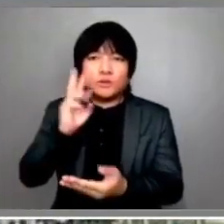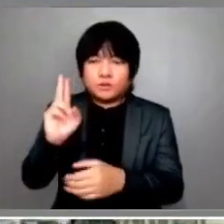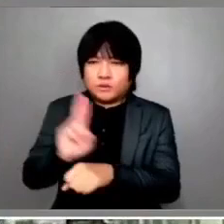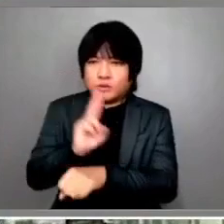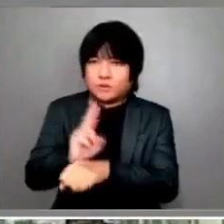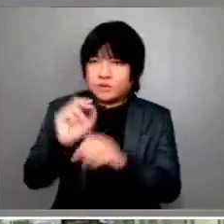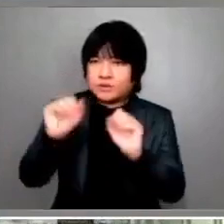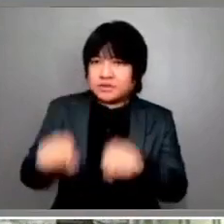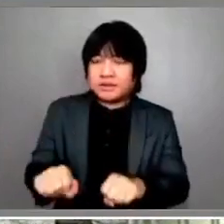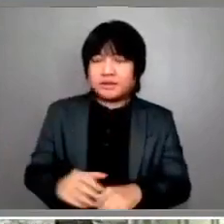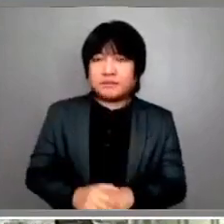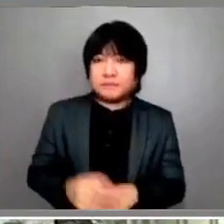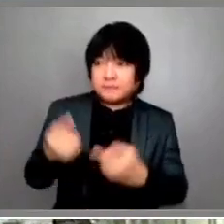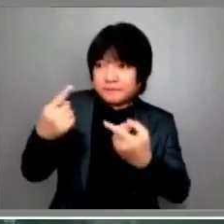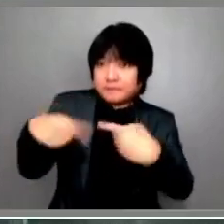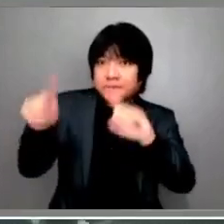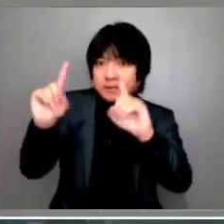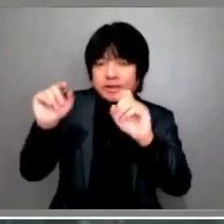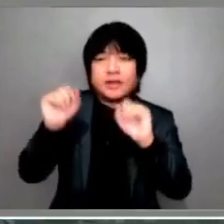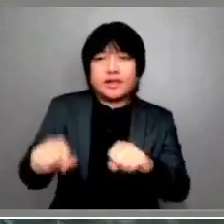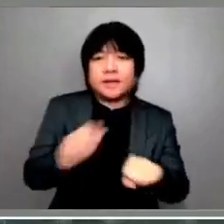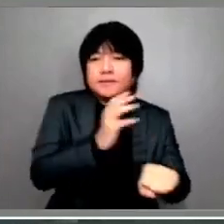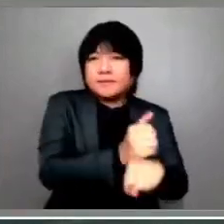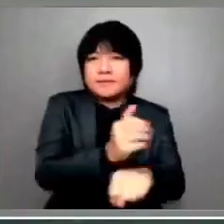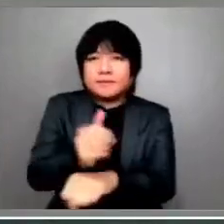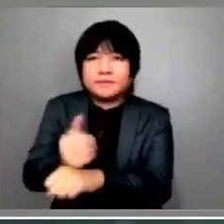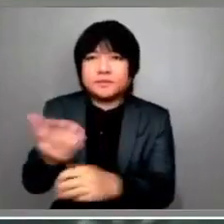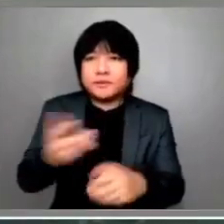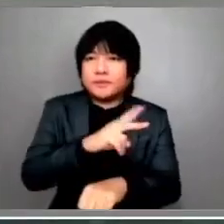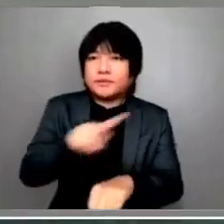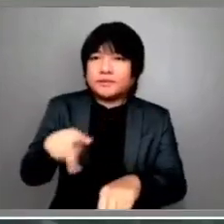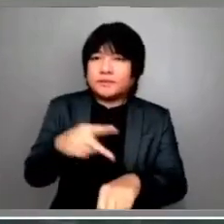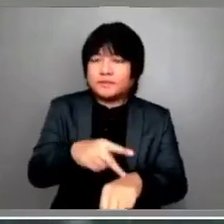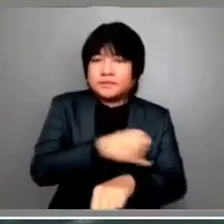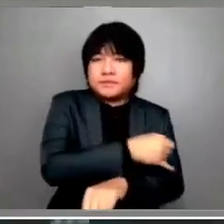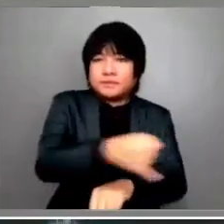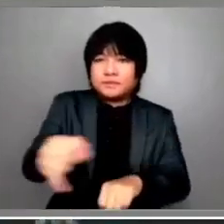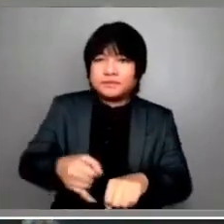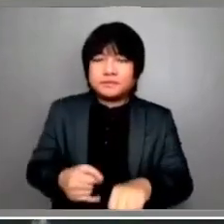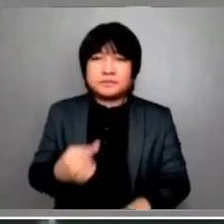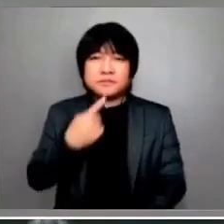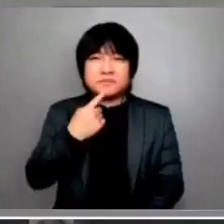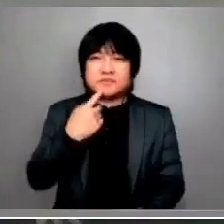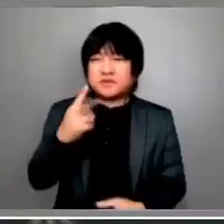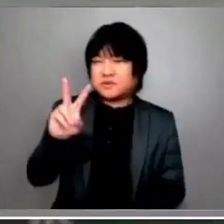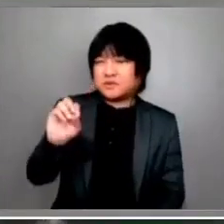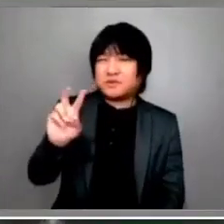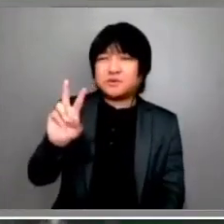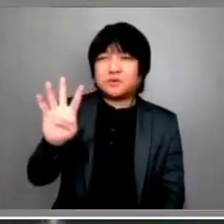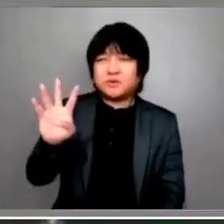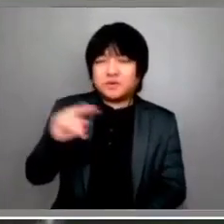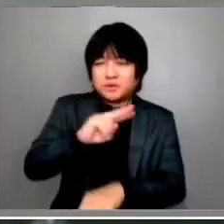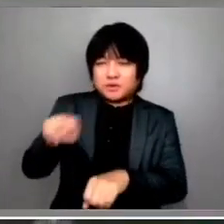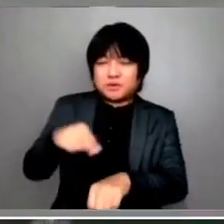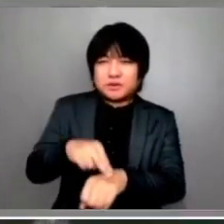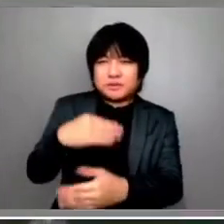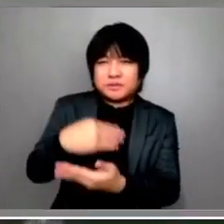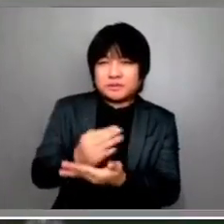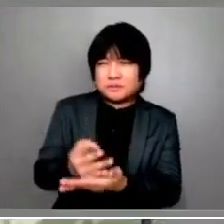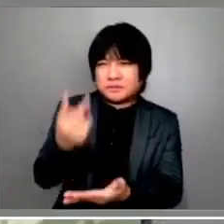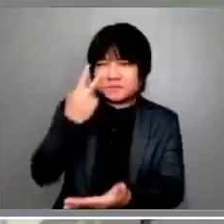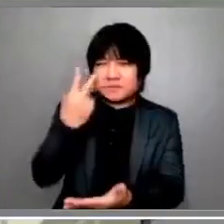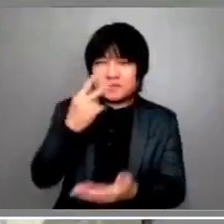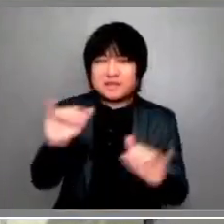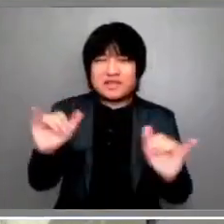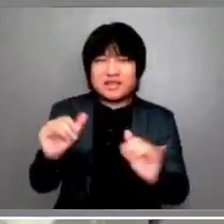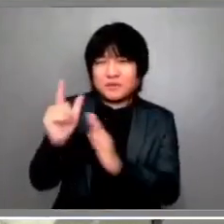interview naman tinanong ang pangulo ukol sa 2024 National budget hinihintay pa raw niya ang bicam report ukol naman sa charter change nagsisimula pa lang daw